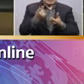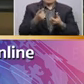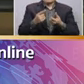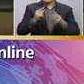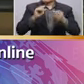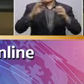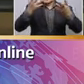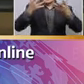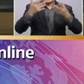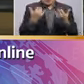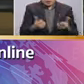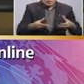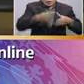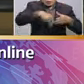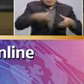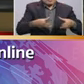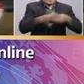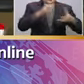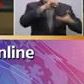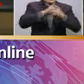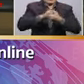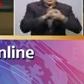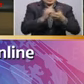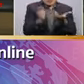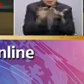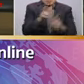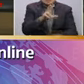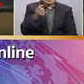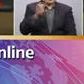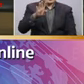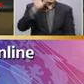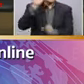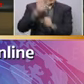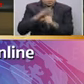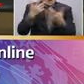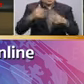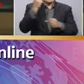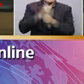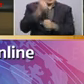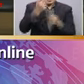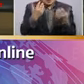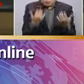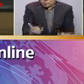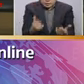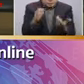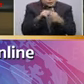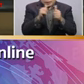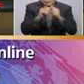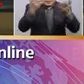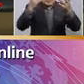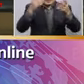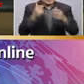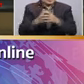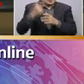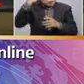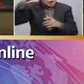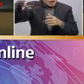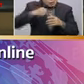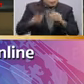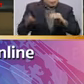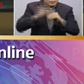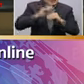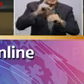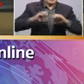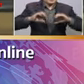314เสียงขนาดนี้ทำงานได้อยู่เอาใครมาเพิ่มหรือเอาใครไม่เพิ่มนี่ยังไม่ใช่เรื่องที่เรามาคิดเลย ก็ย ัง ไม่มีการ